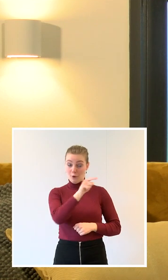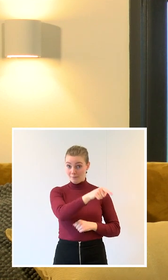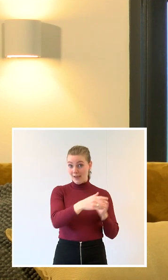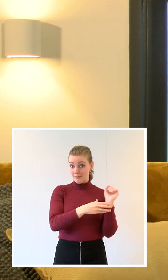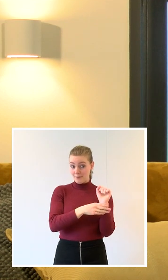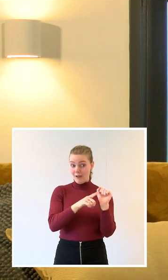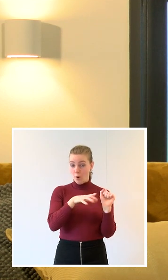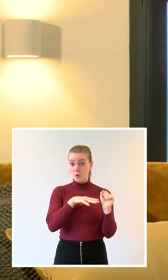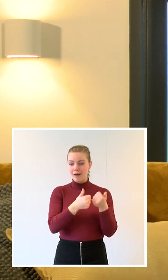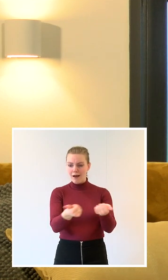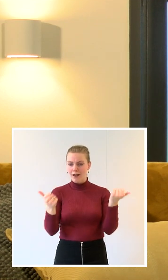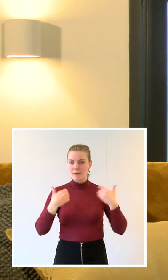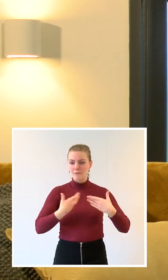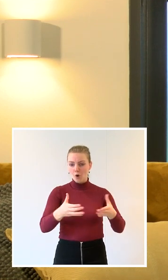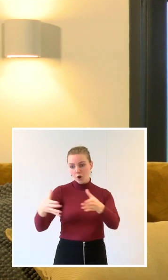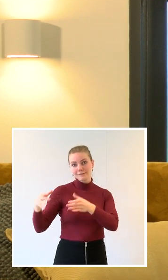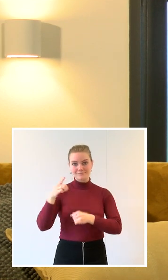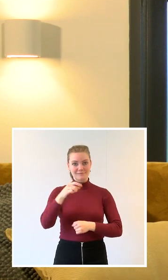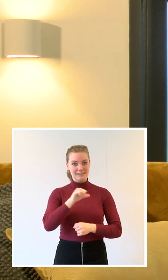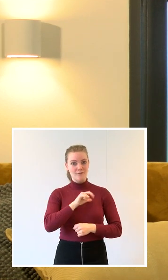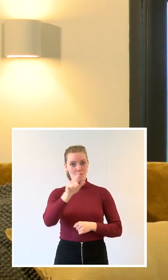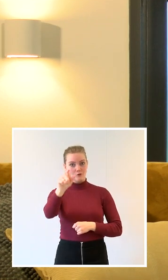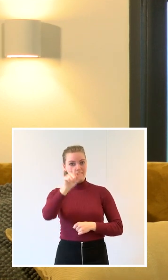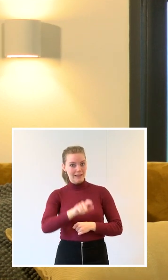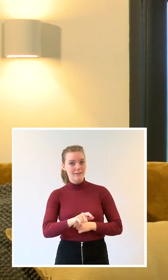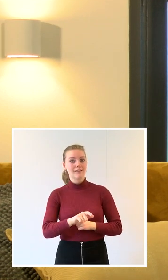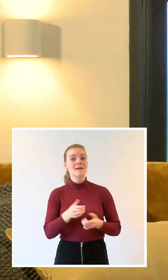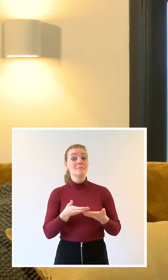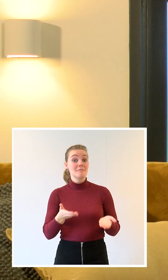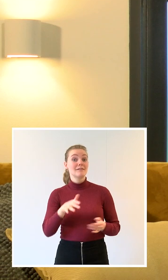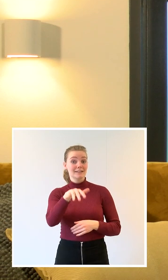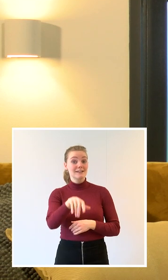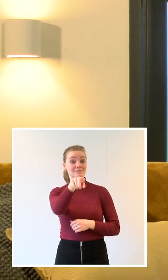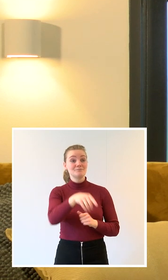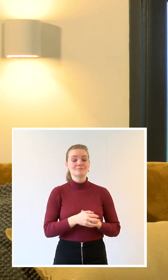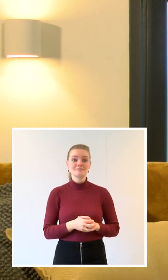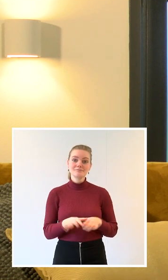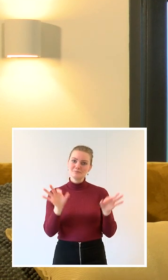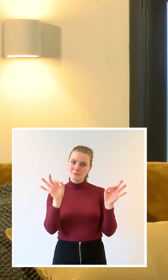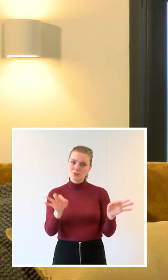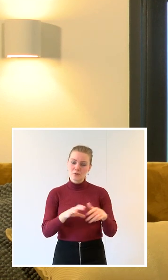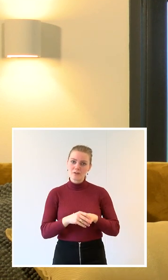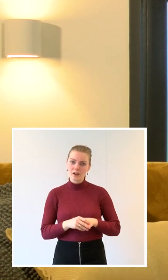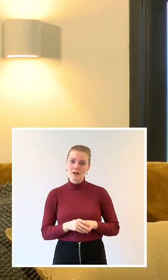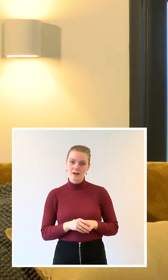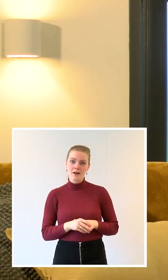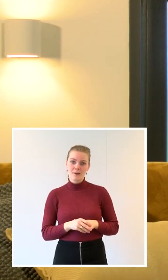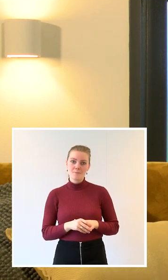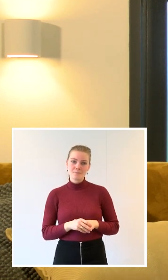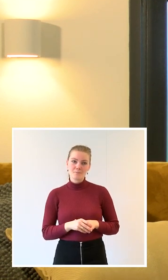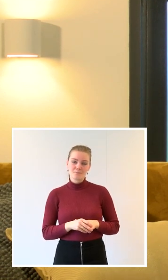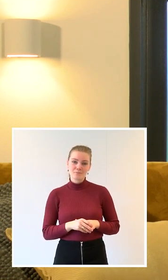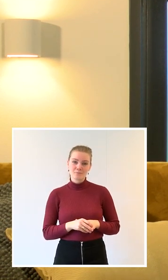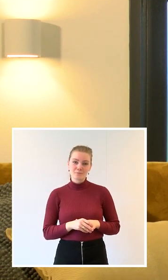bent en mag zijn. Dat is bijzonder. In zwakheid,